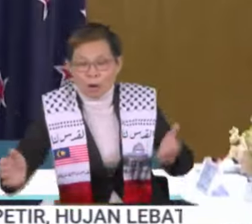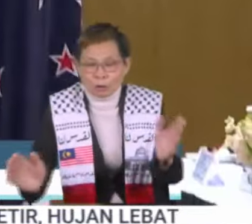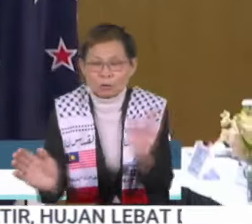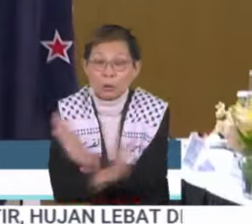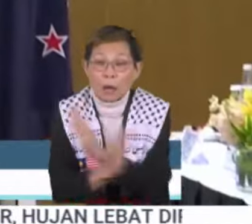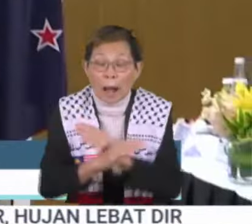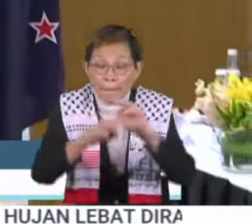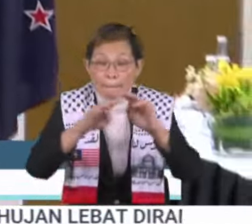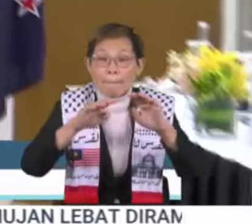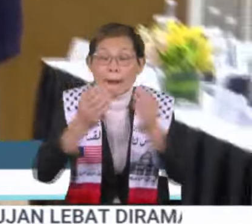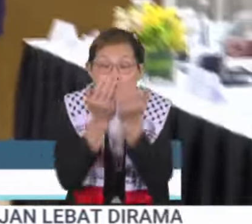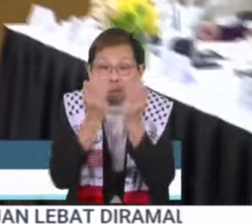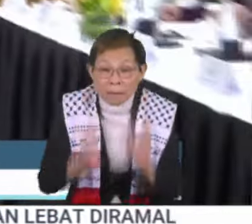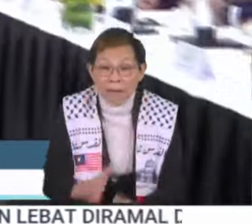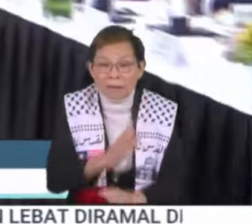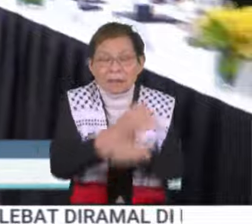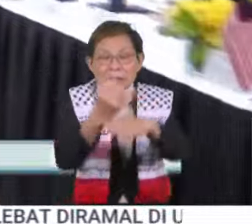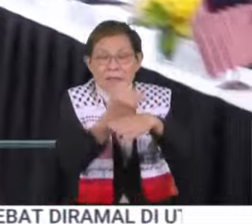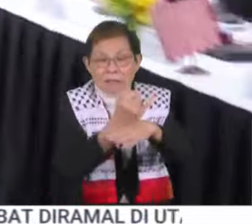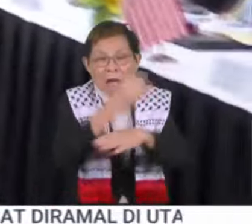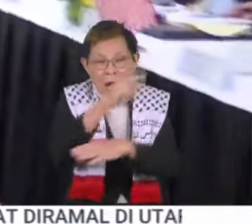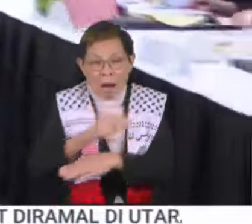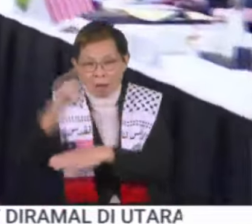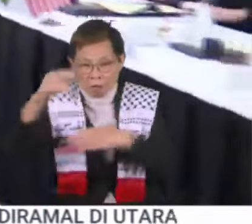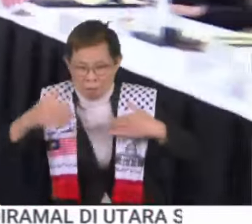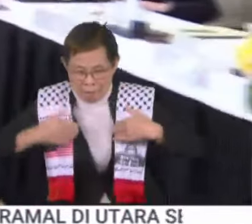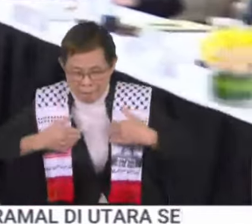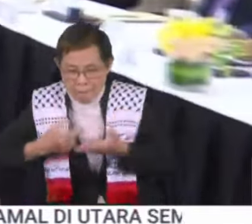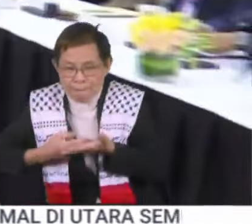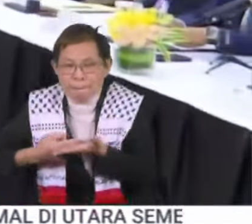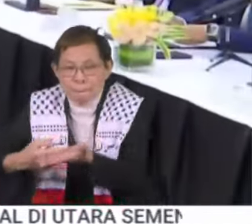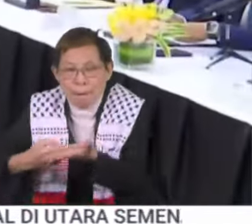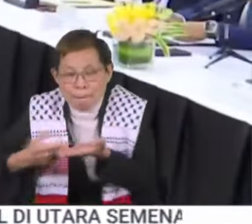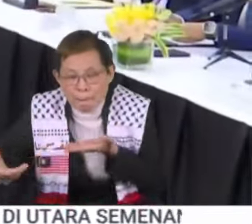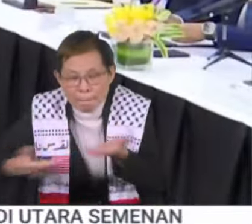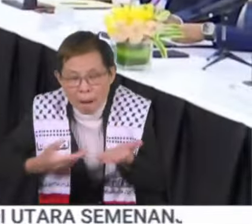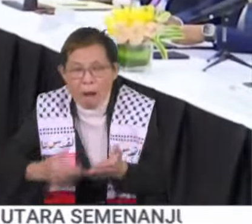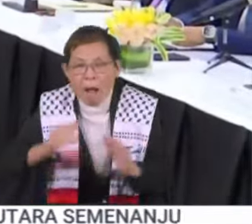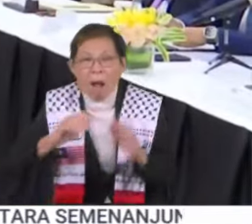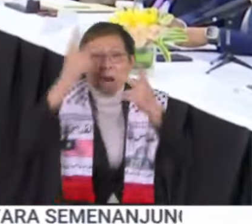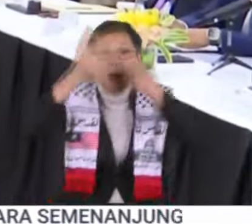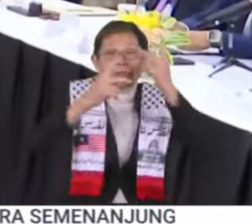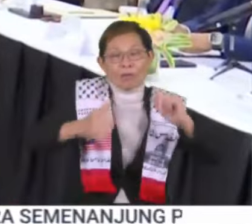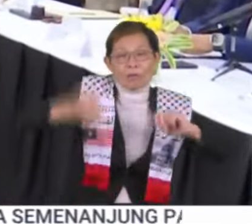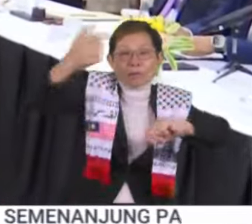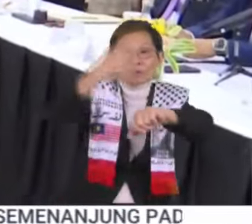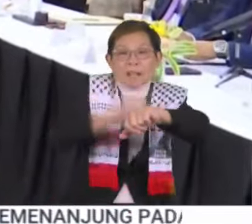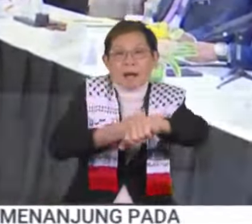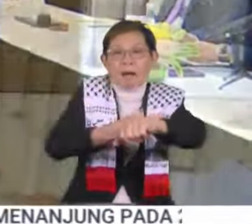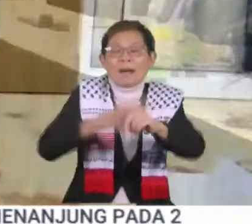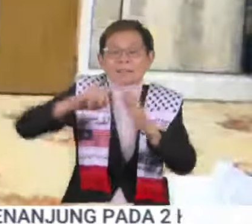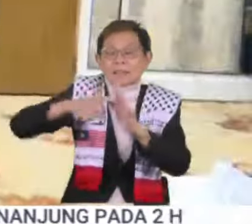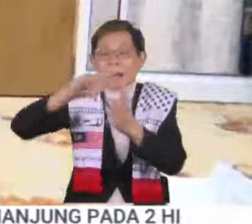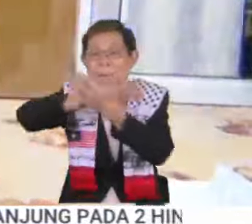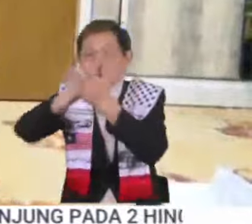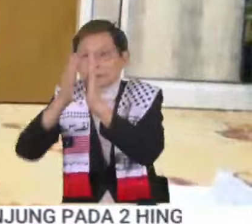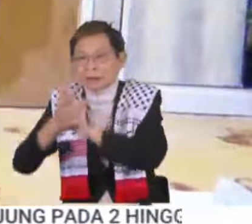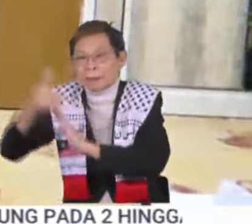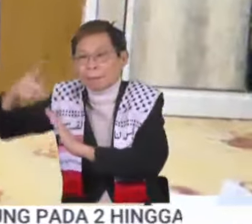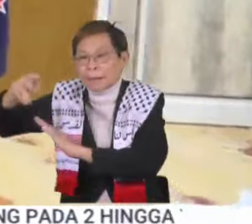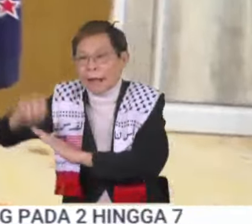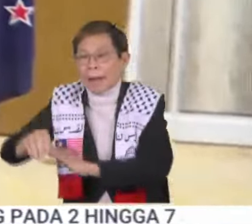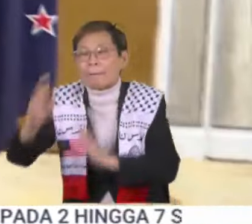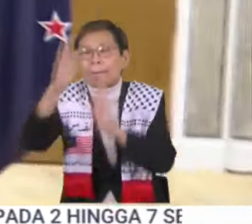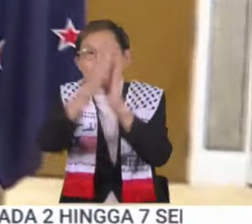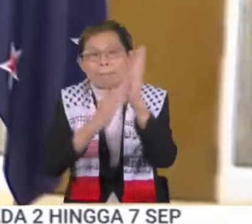Malaysia-New Zealand serta industri halal turut dibincangkan. Ini merupakan lawatan pertama Luxon ke Malaysia sejak memegang jawatan sebagai